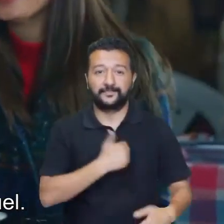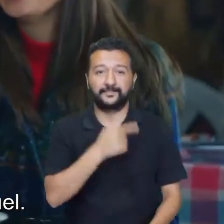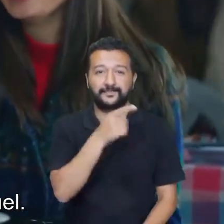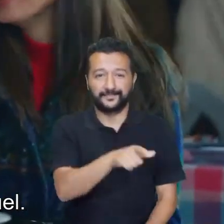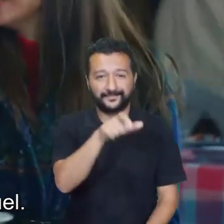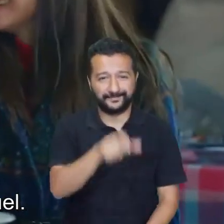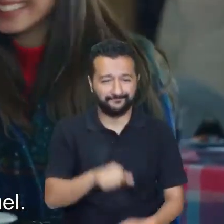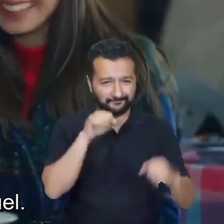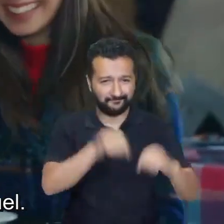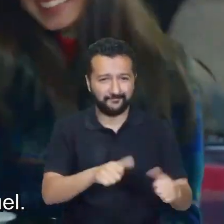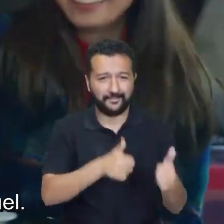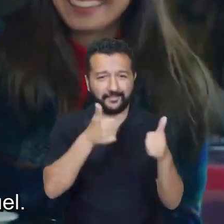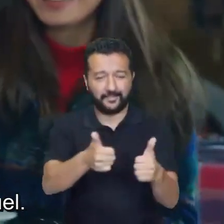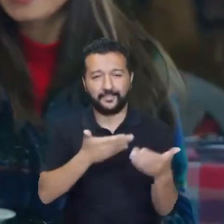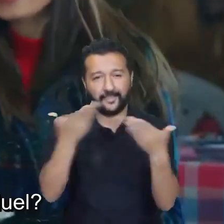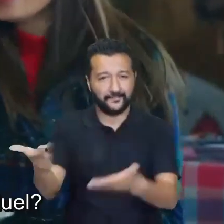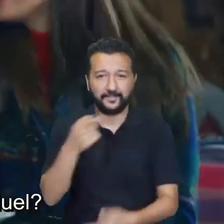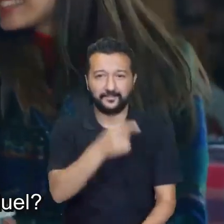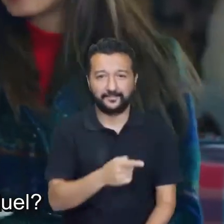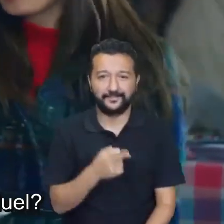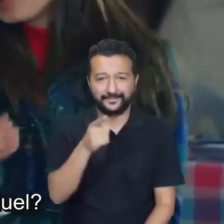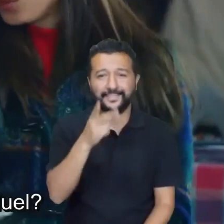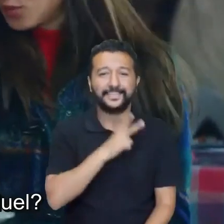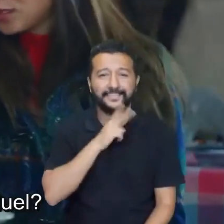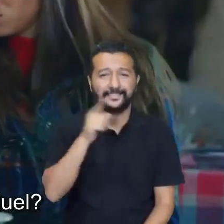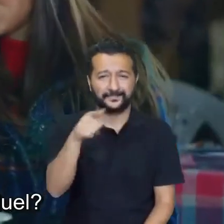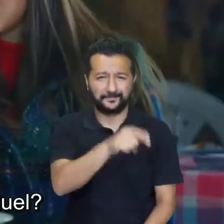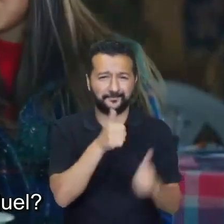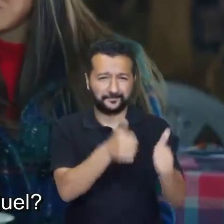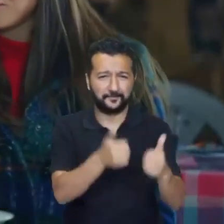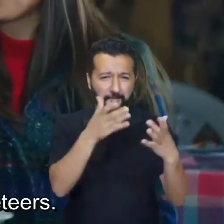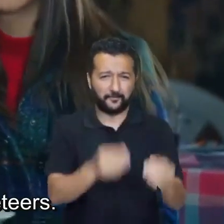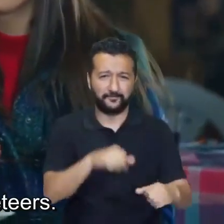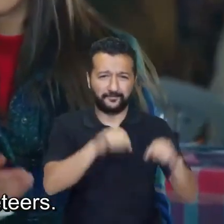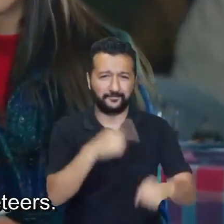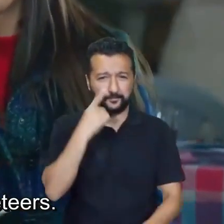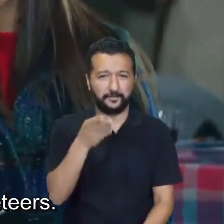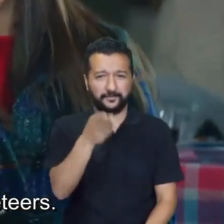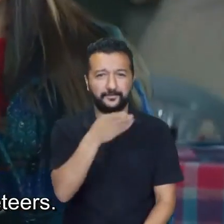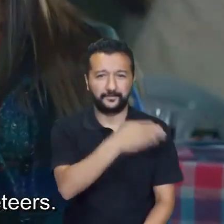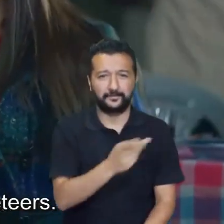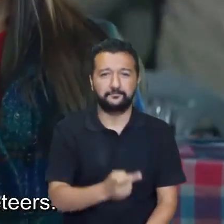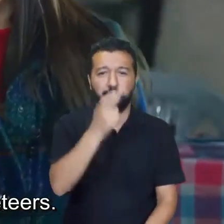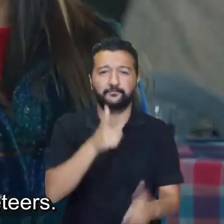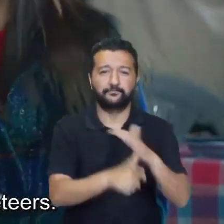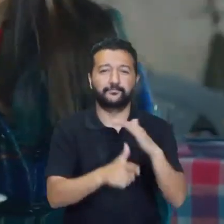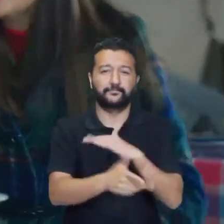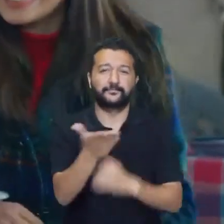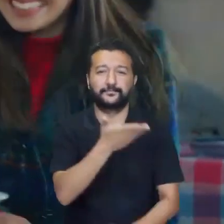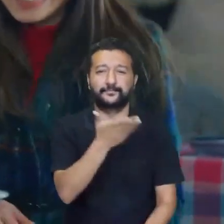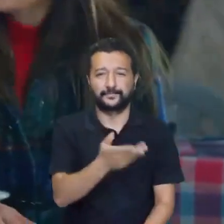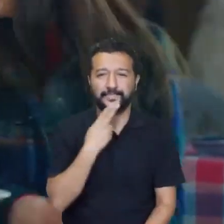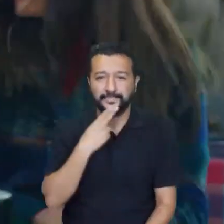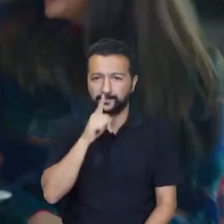ya. Duello'ya davet ediyor onu. Ay teyze, bunların duellosundan mı oldu? Şunlara bak. Tırt silah şöyle.